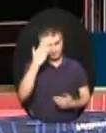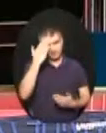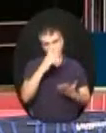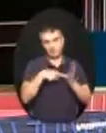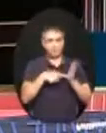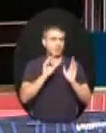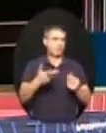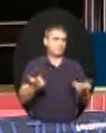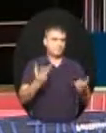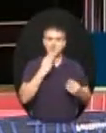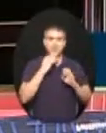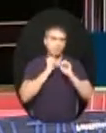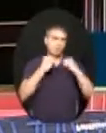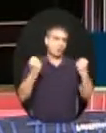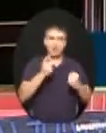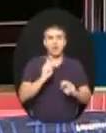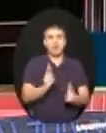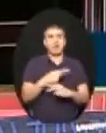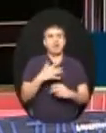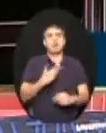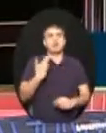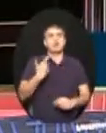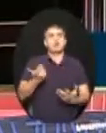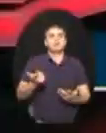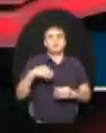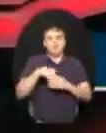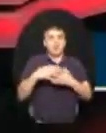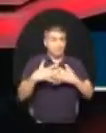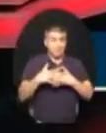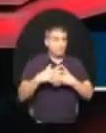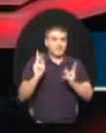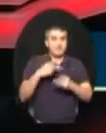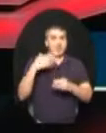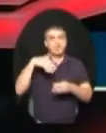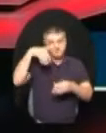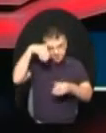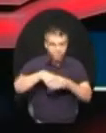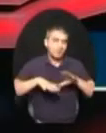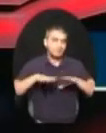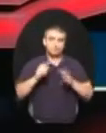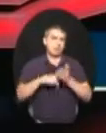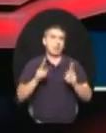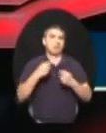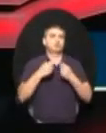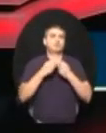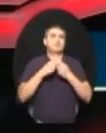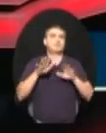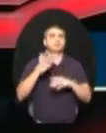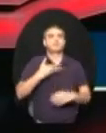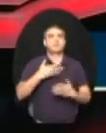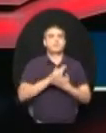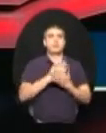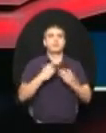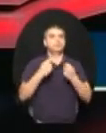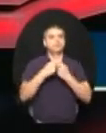גם מהמפלגה, גם מיהדות התורה, שלא מסוגלת להיות חלק מהקואליציה, אבל לא יכולה להיות בתוך הממשלה, כי לא יכולה להיות שותפה לממשלה שמקבלת